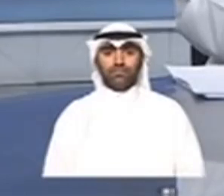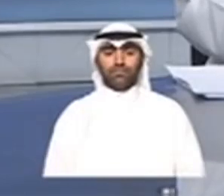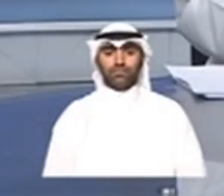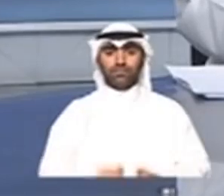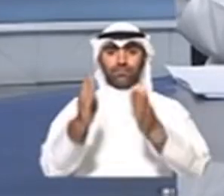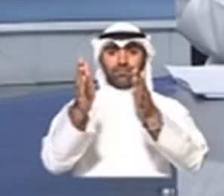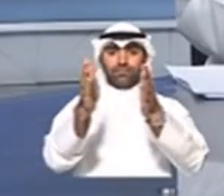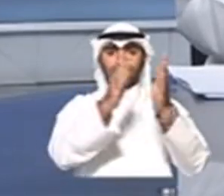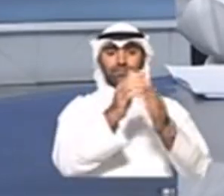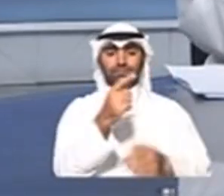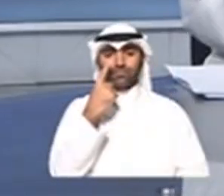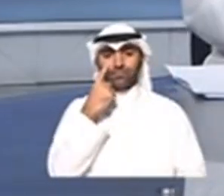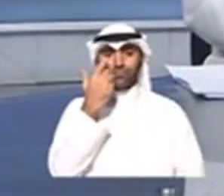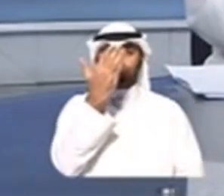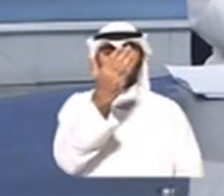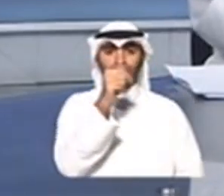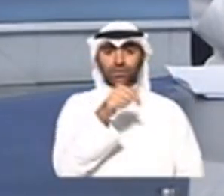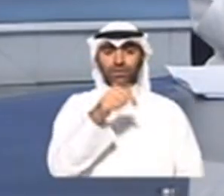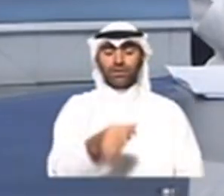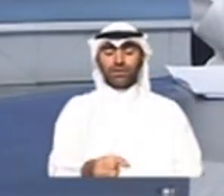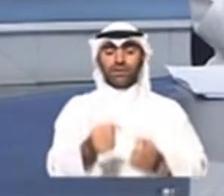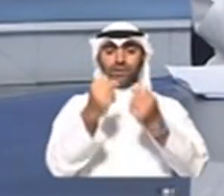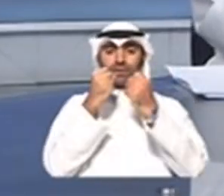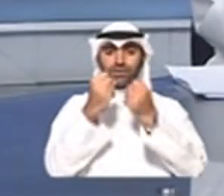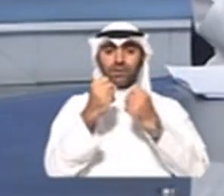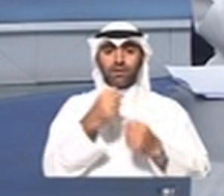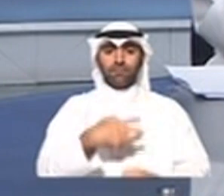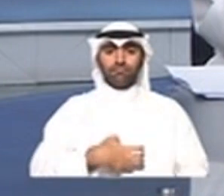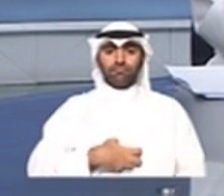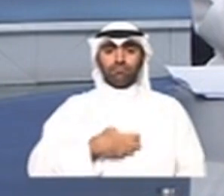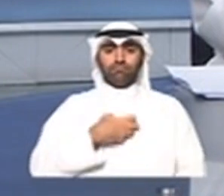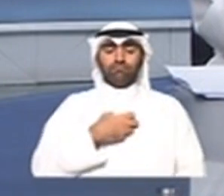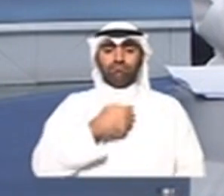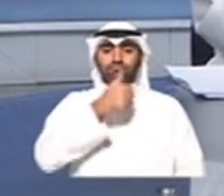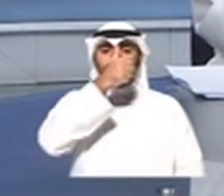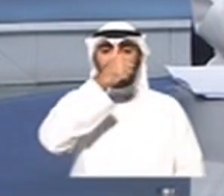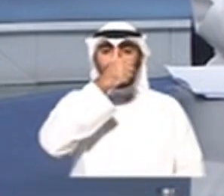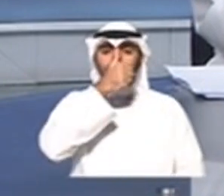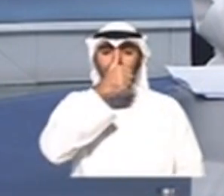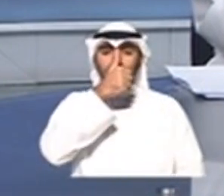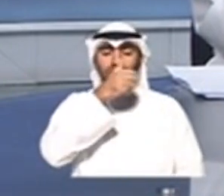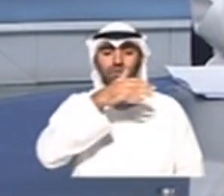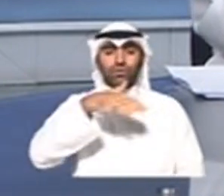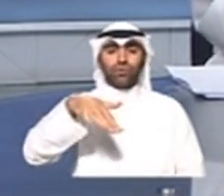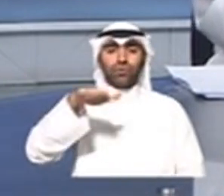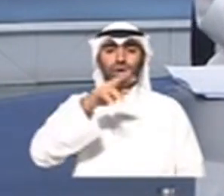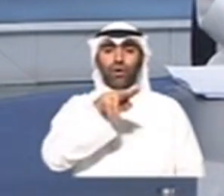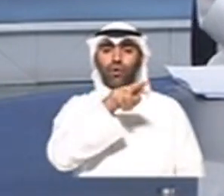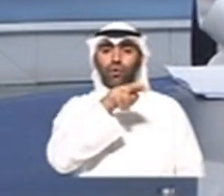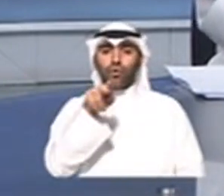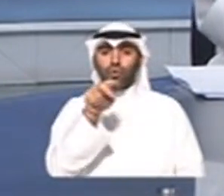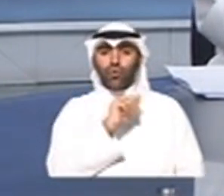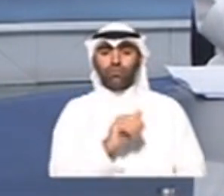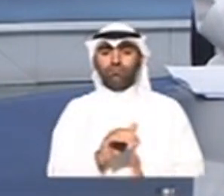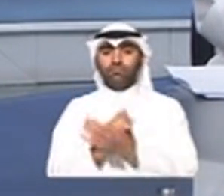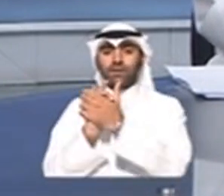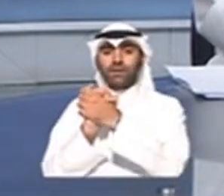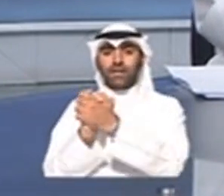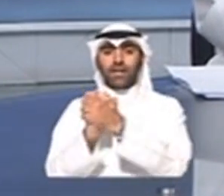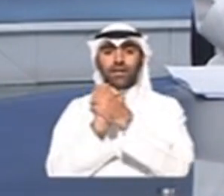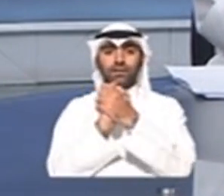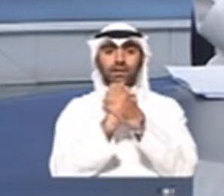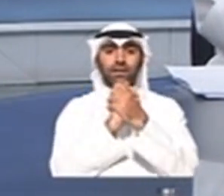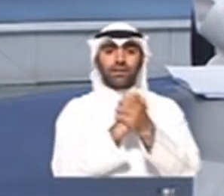وقع المصاب الجلل كان له أثر بالغ على الأشقاء والأصدقاء، حيث ساد الحزن